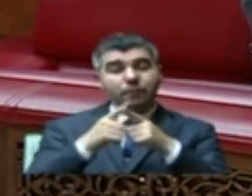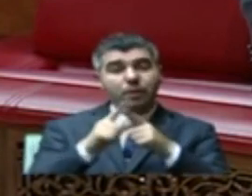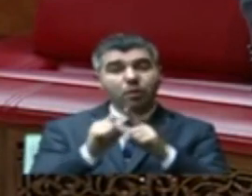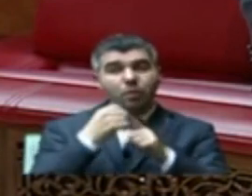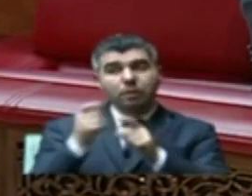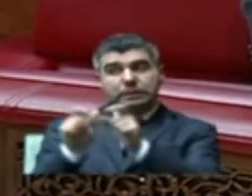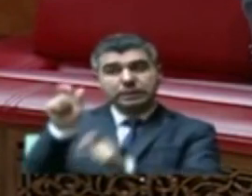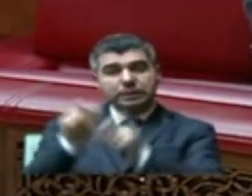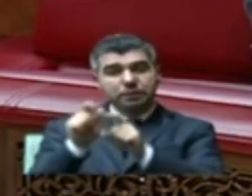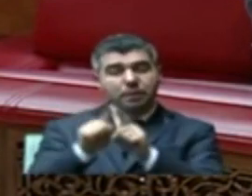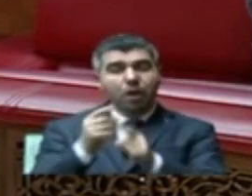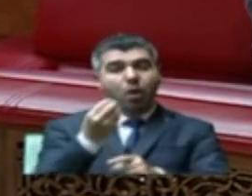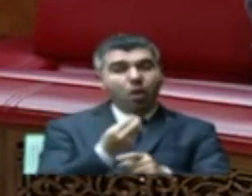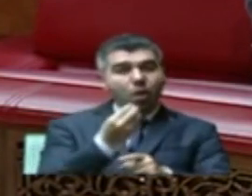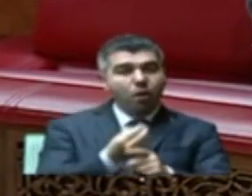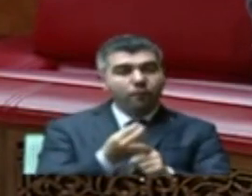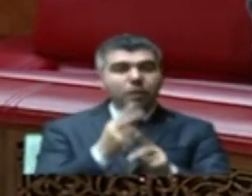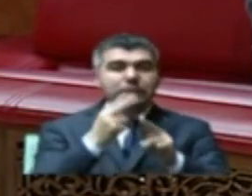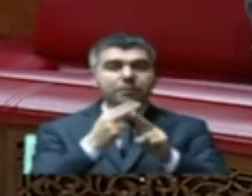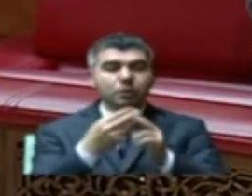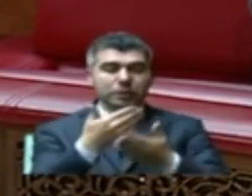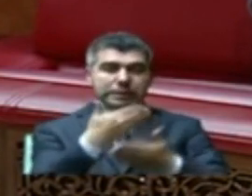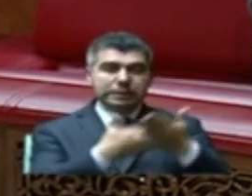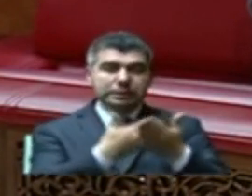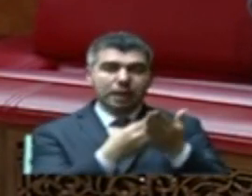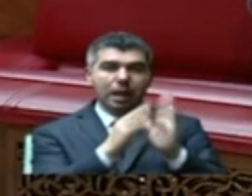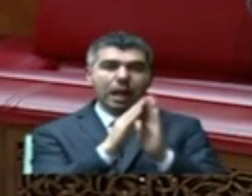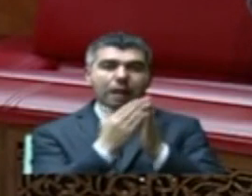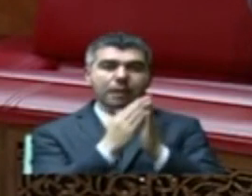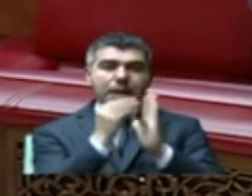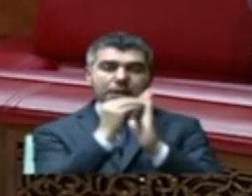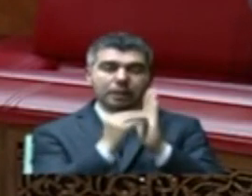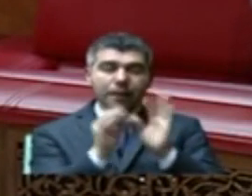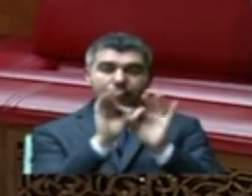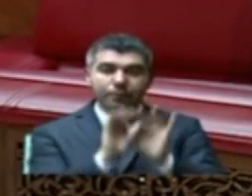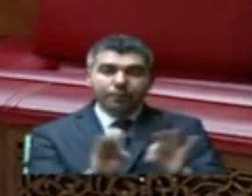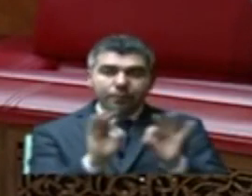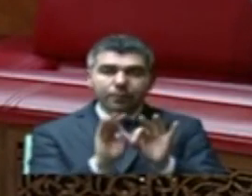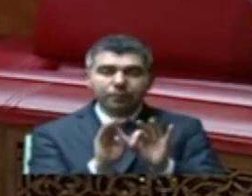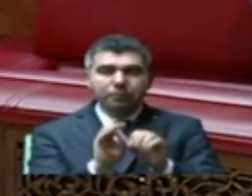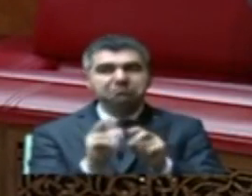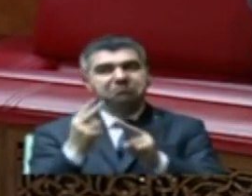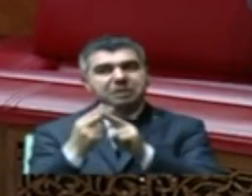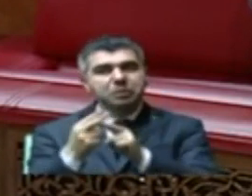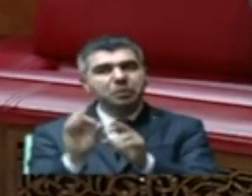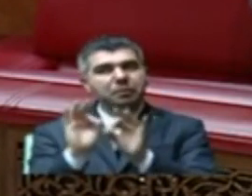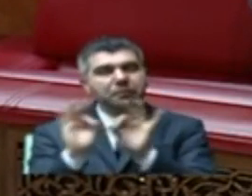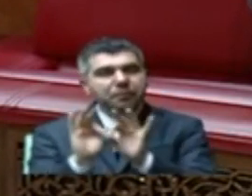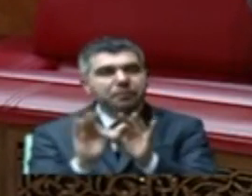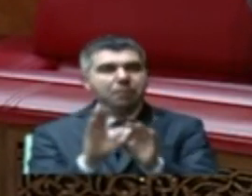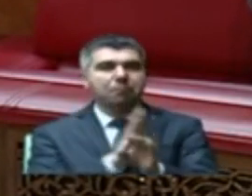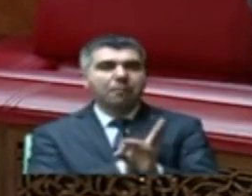الحالات المتعلقة بعدم تسجيل الأطفال في سجلات الحالة المدنية، إما لكونهم مجهولي النسب أو بسبب